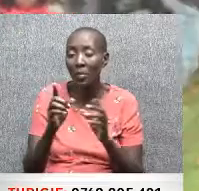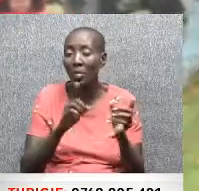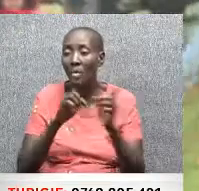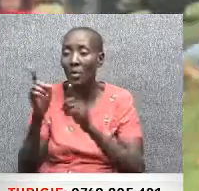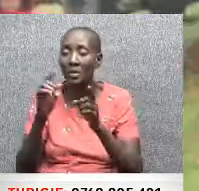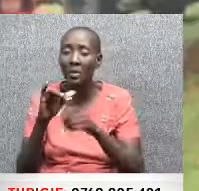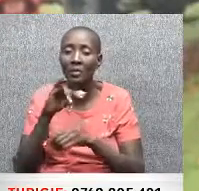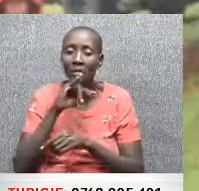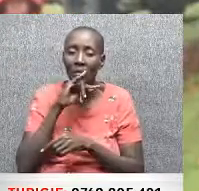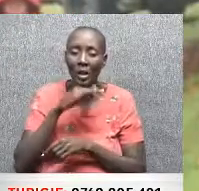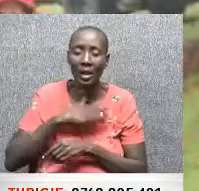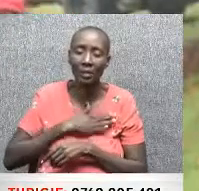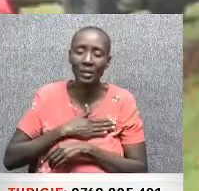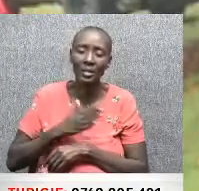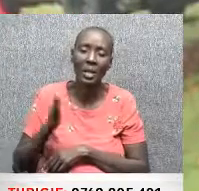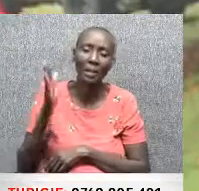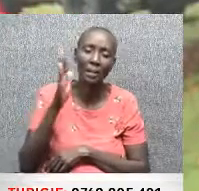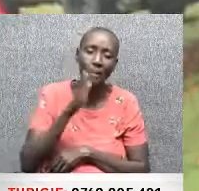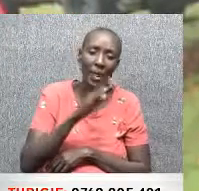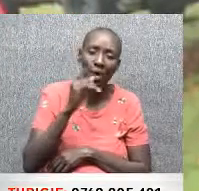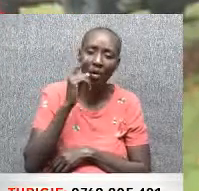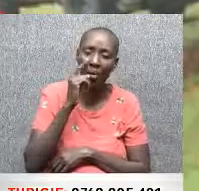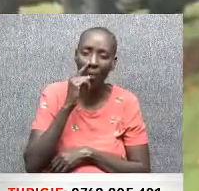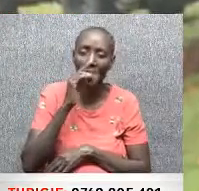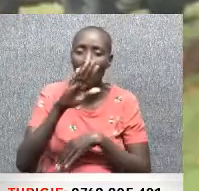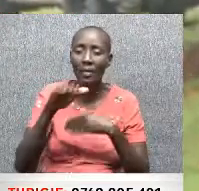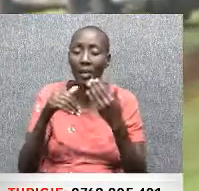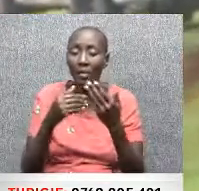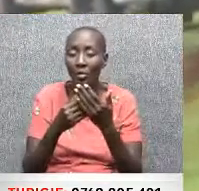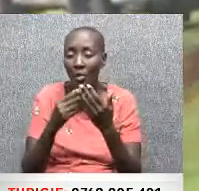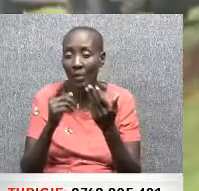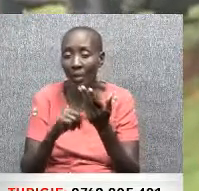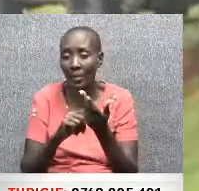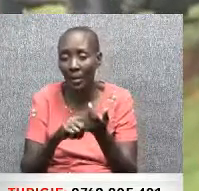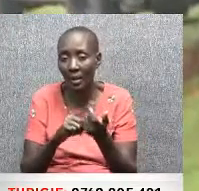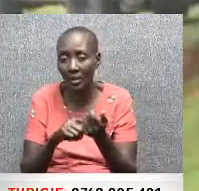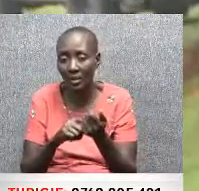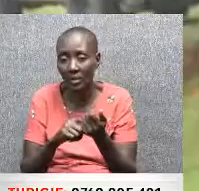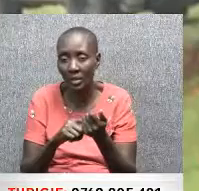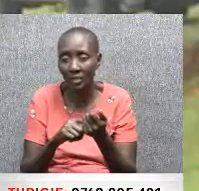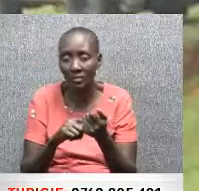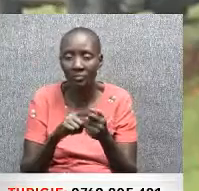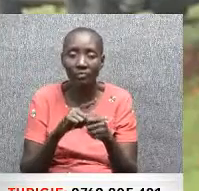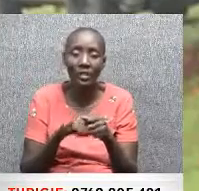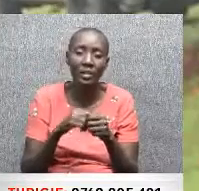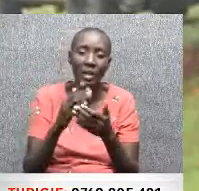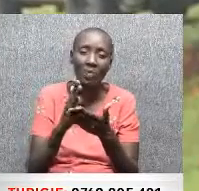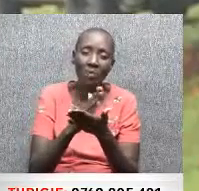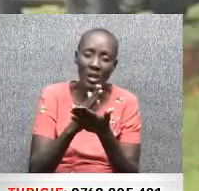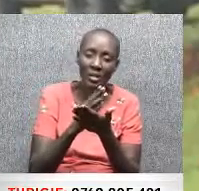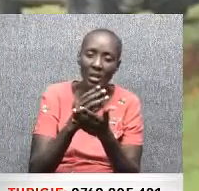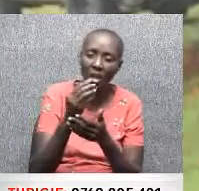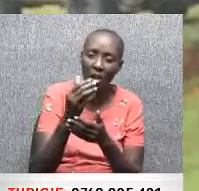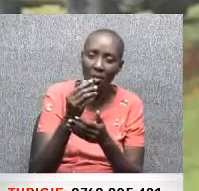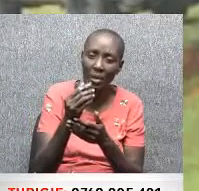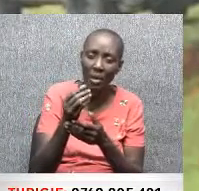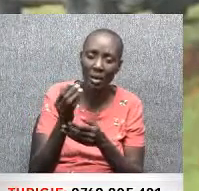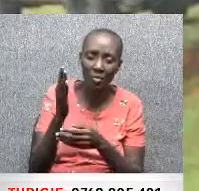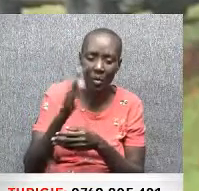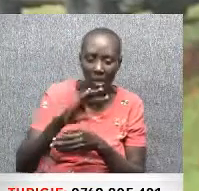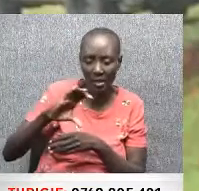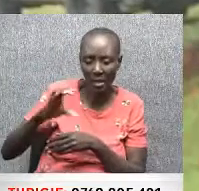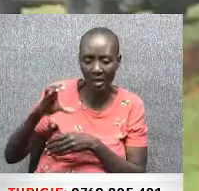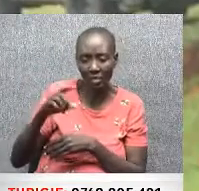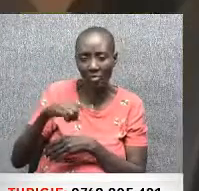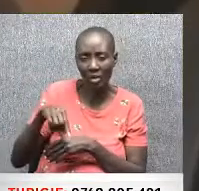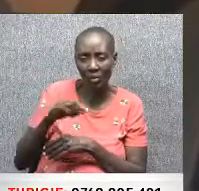nyumbani ili tuhakikishe kuwa wamehesabiwa na pesa inapokaiwa mgao ije katika kaunti yetu ndio